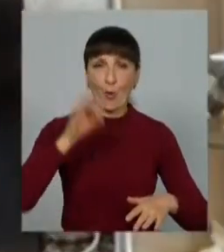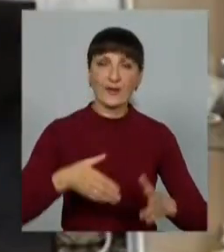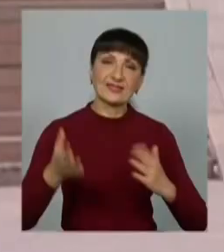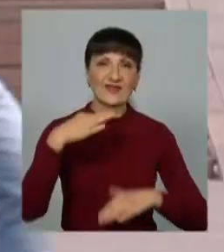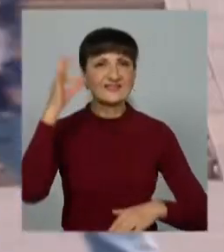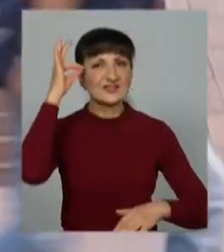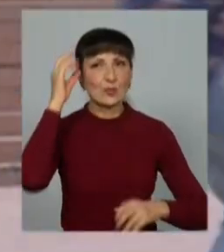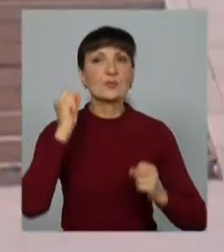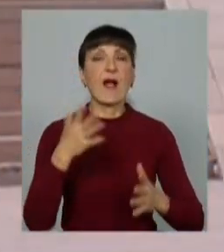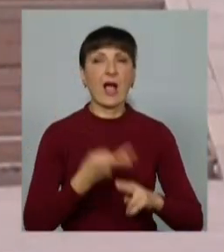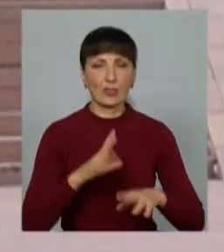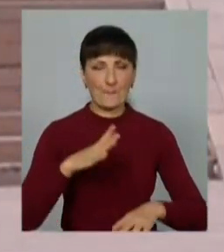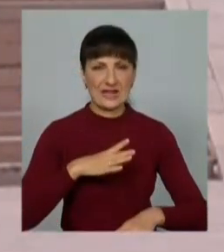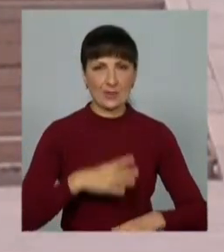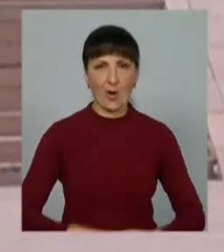это было.